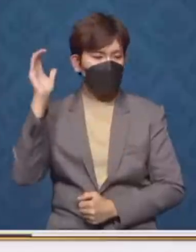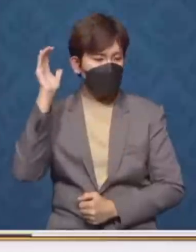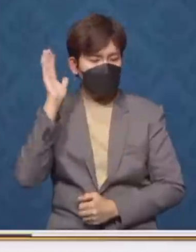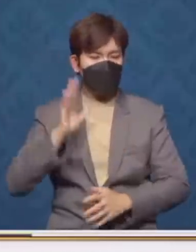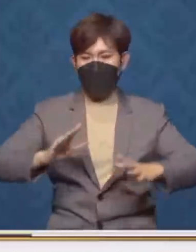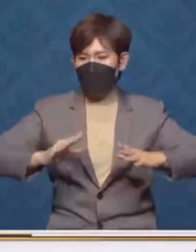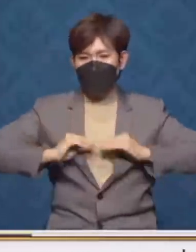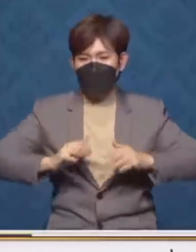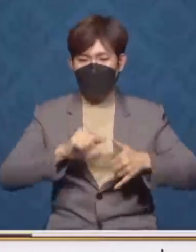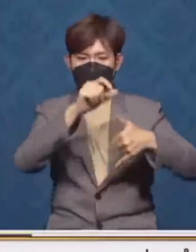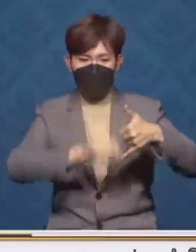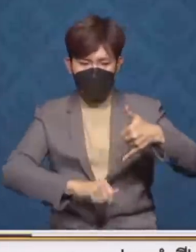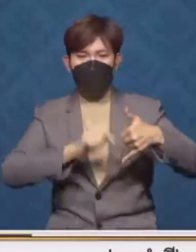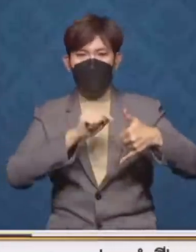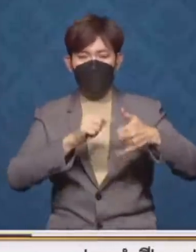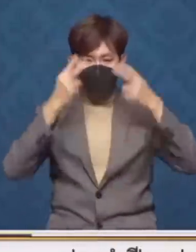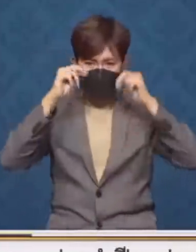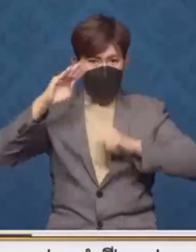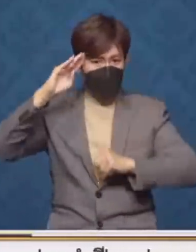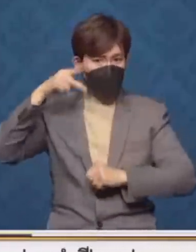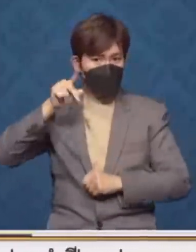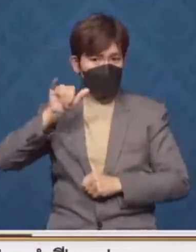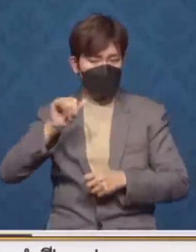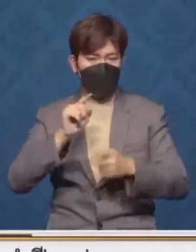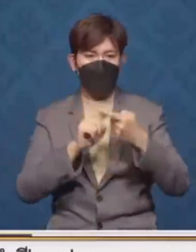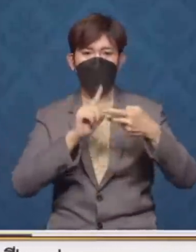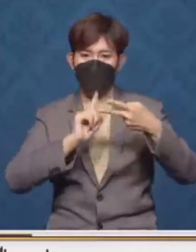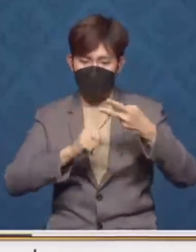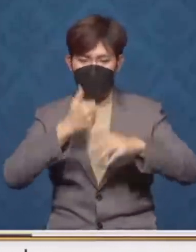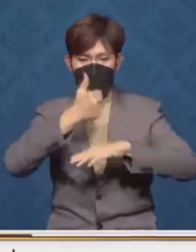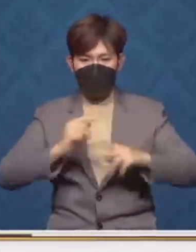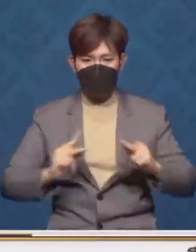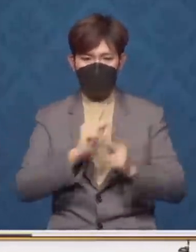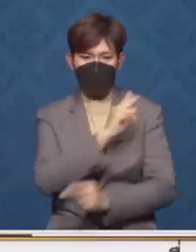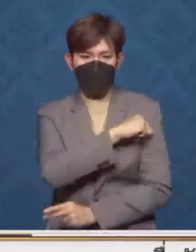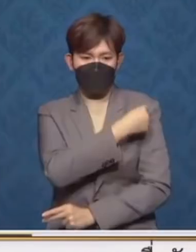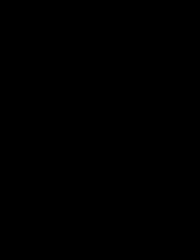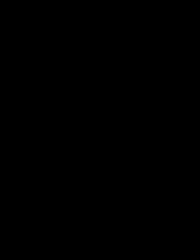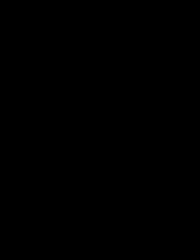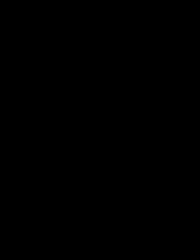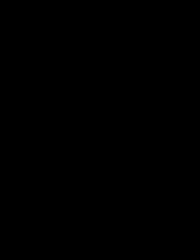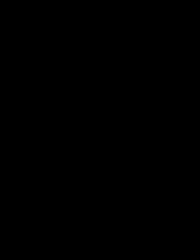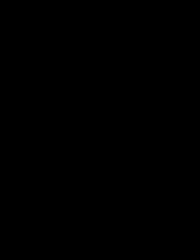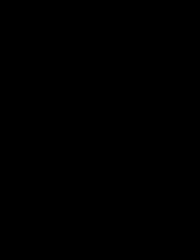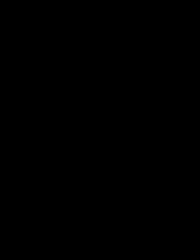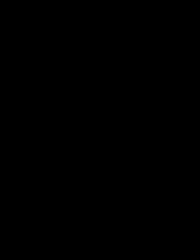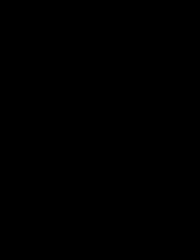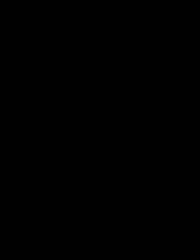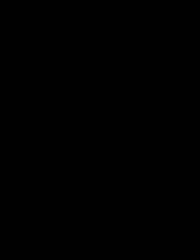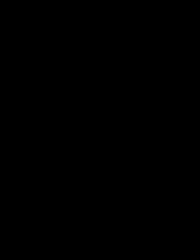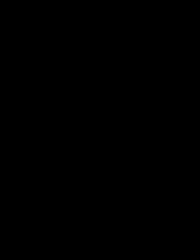ให้ผลิตประยุทธ์จันทร์โอชาและนายอนุทินชาญวีรกุลบริหารประเทศต่อไปคะขอบคุณค่ะอา